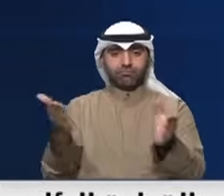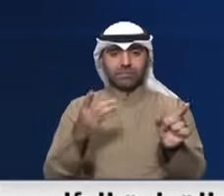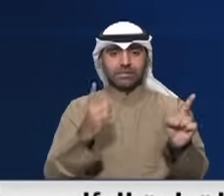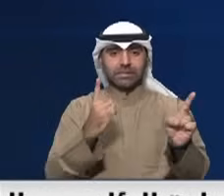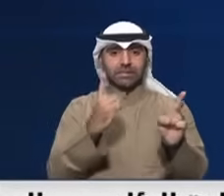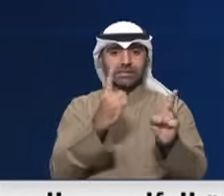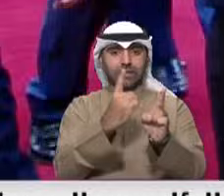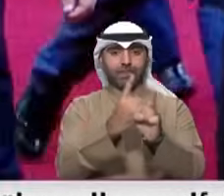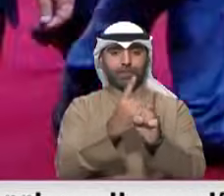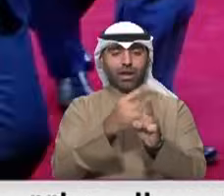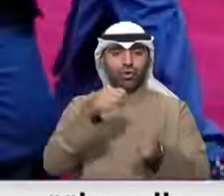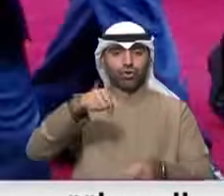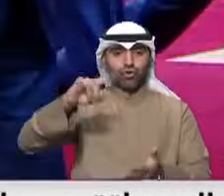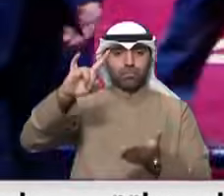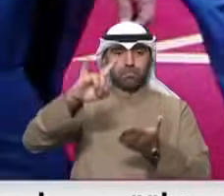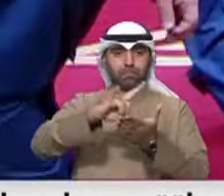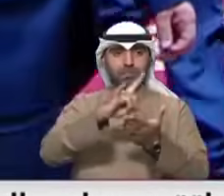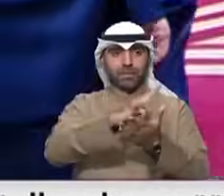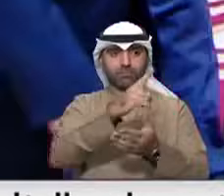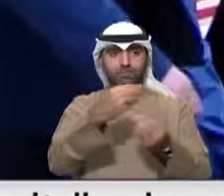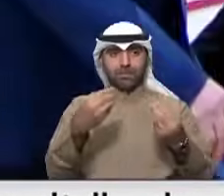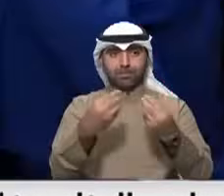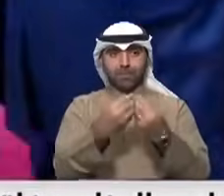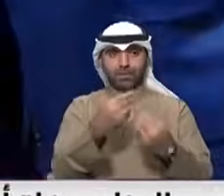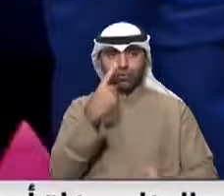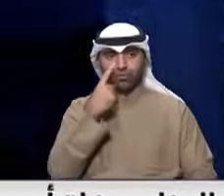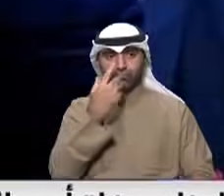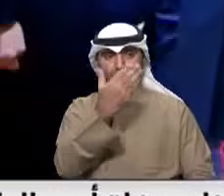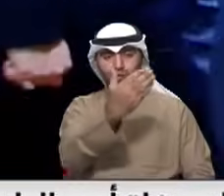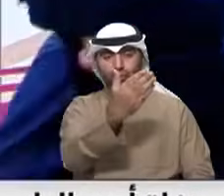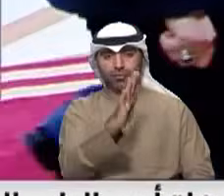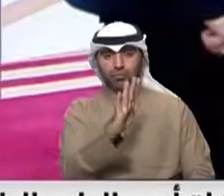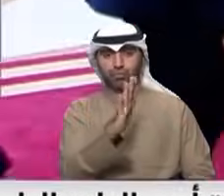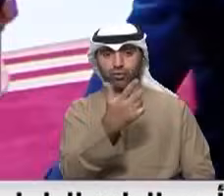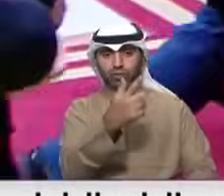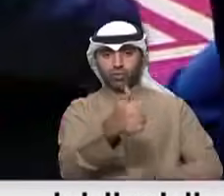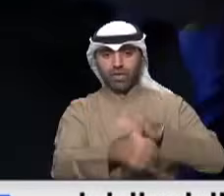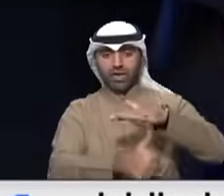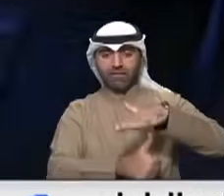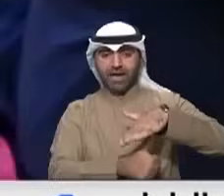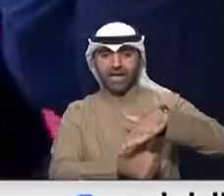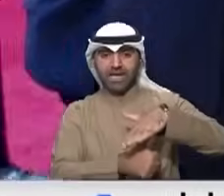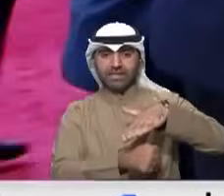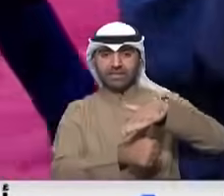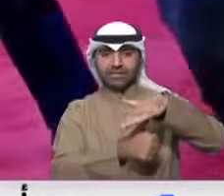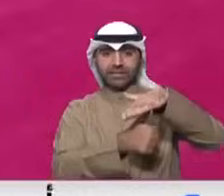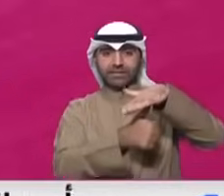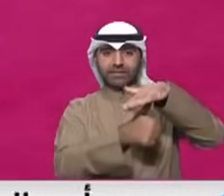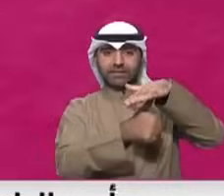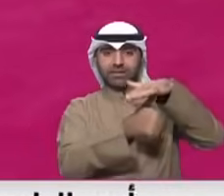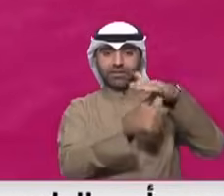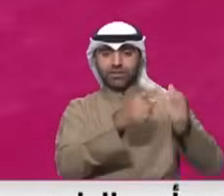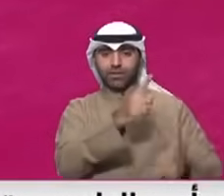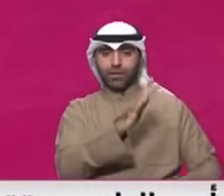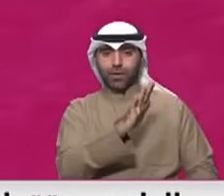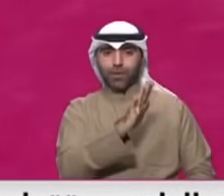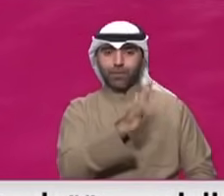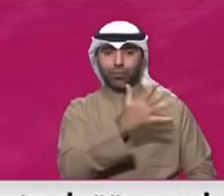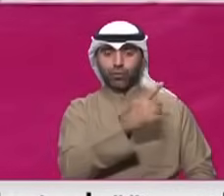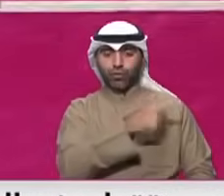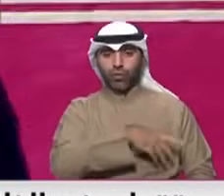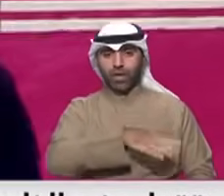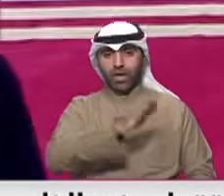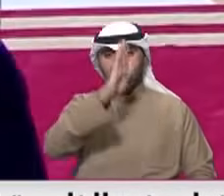اليوم سماحه السيد عمار عبد العزيز الحكيم رئيس تحالف قوى الدوله في جمهوريه العراق الشقيق